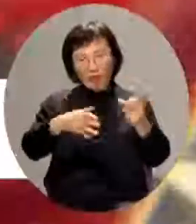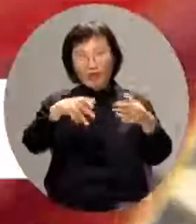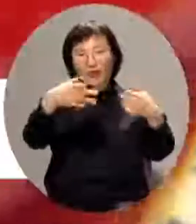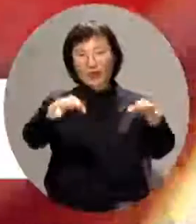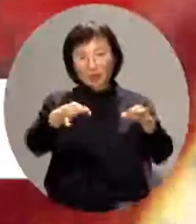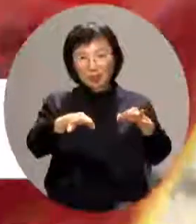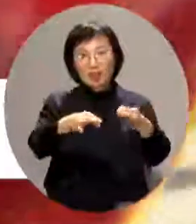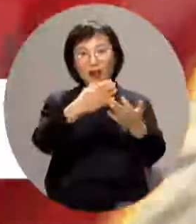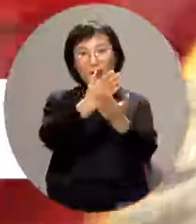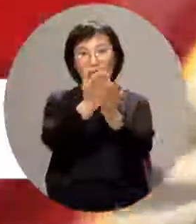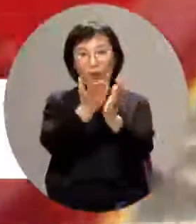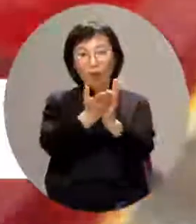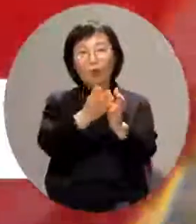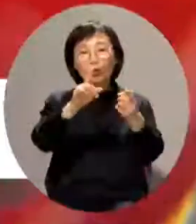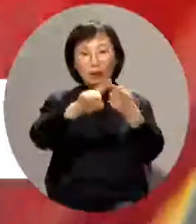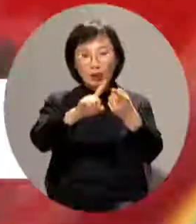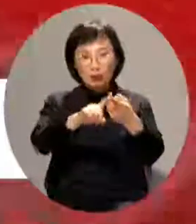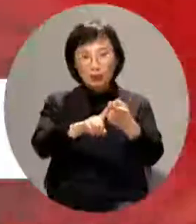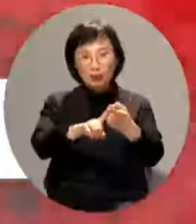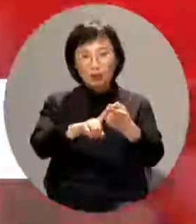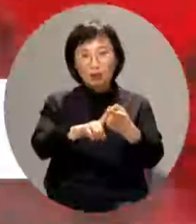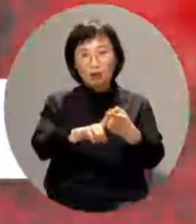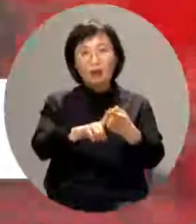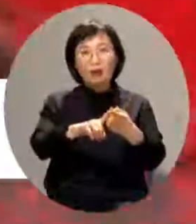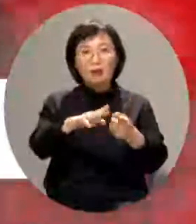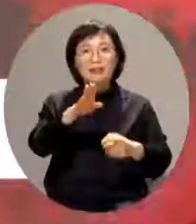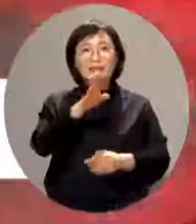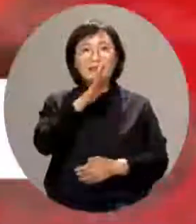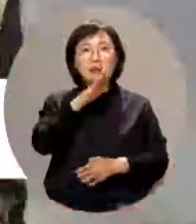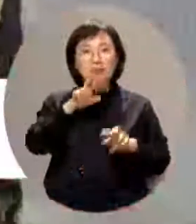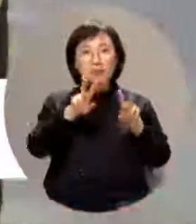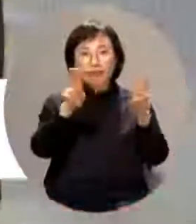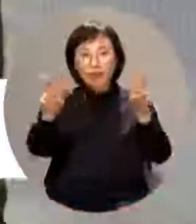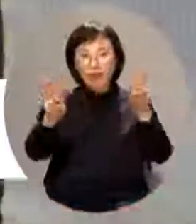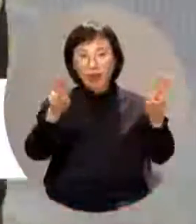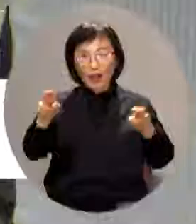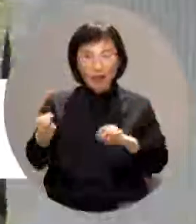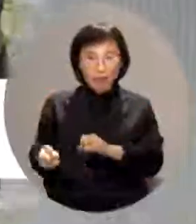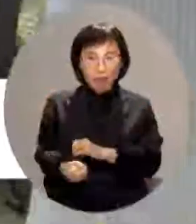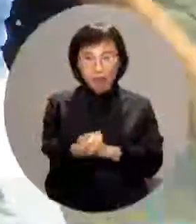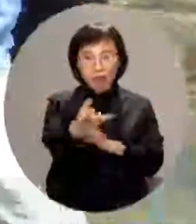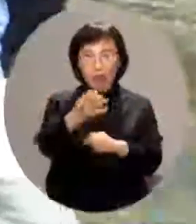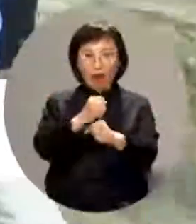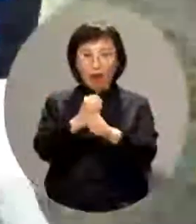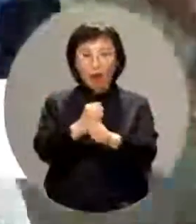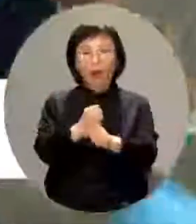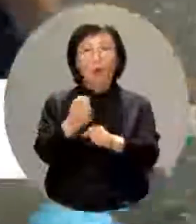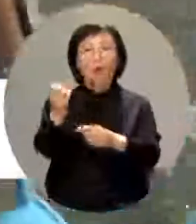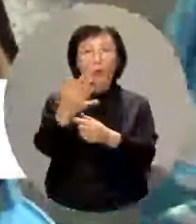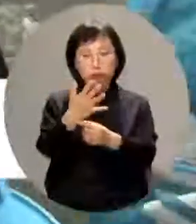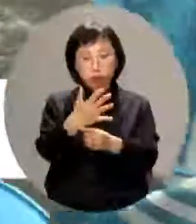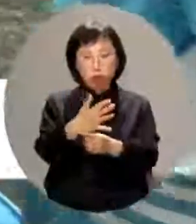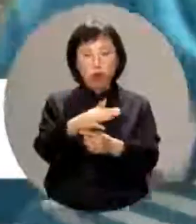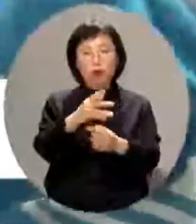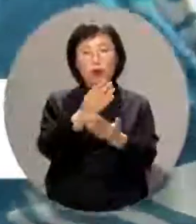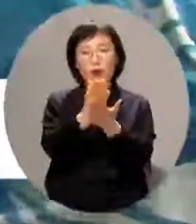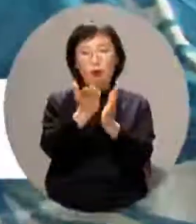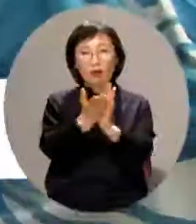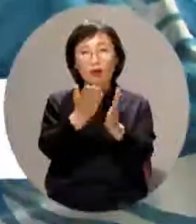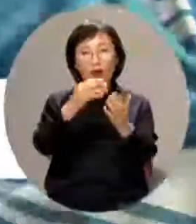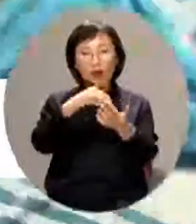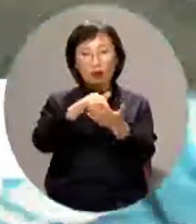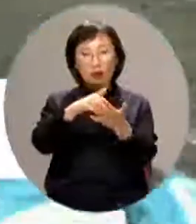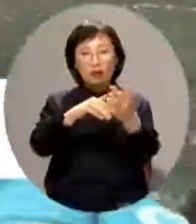평천 고창 주 친 주 진천에 참참 개를 방류 하며 이 밖에 올해 부모 다슬기 의 속앓이 등 6종